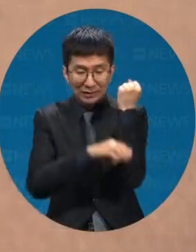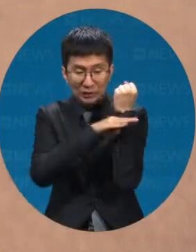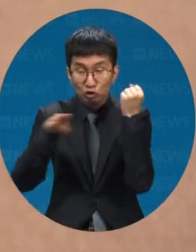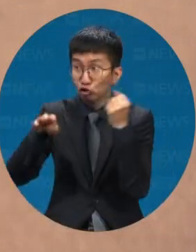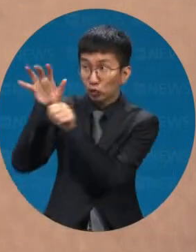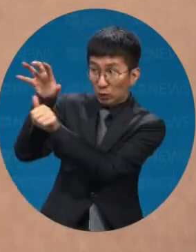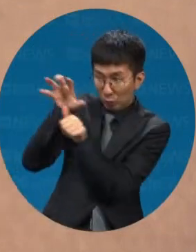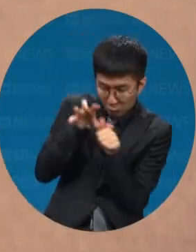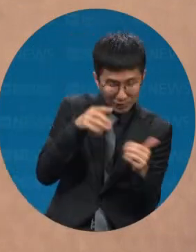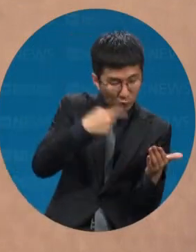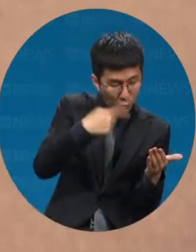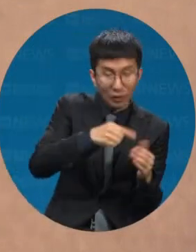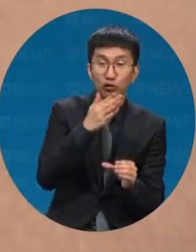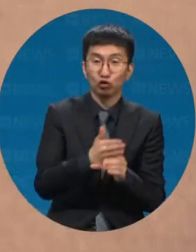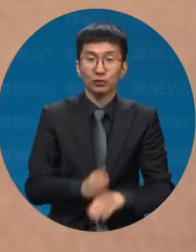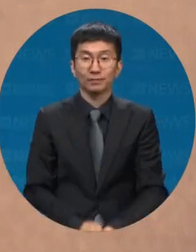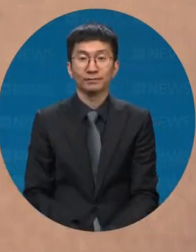있습니다